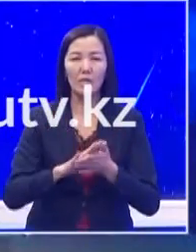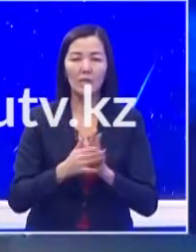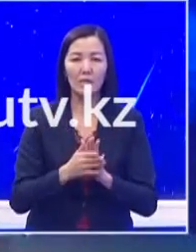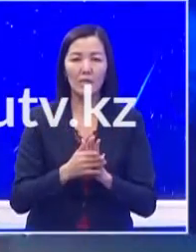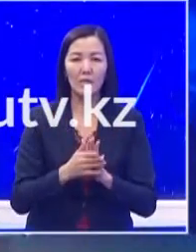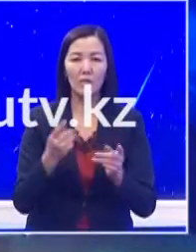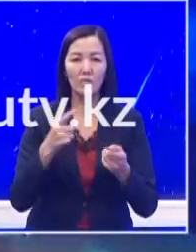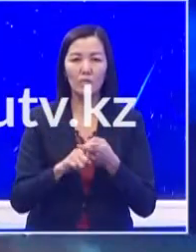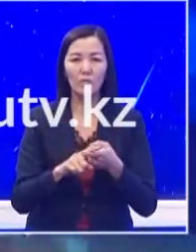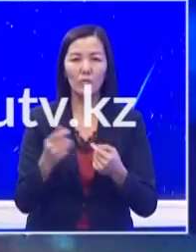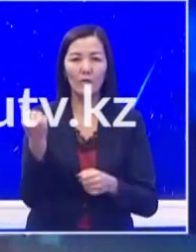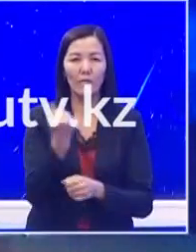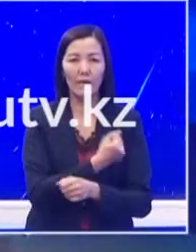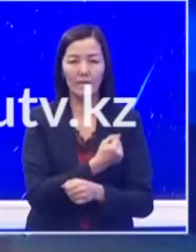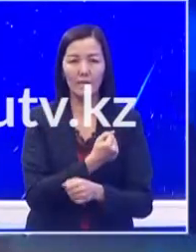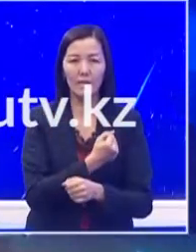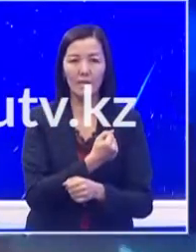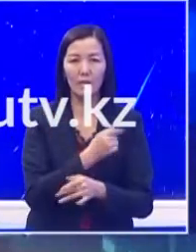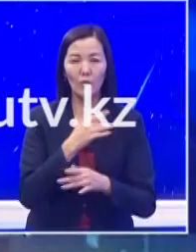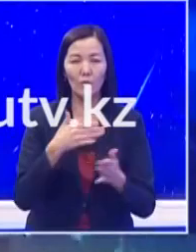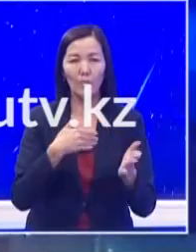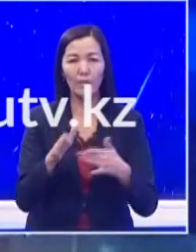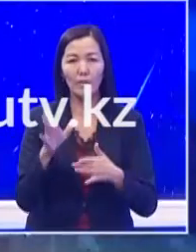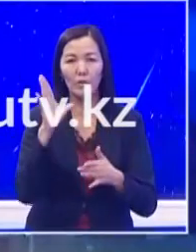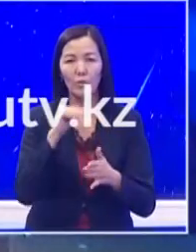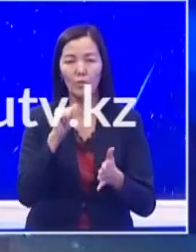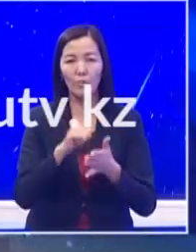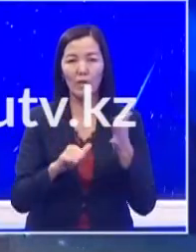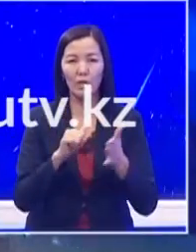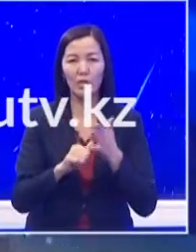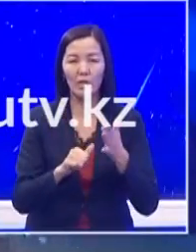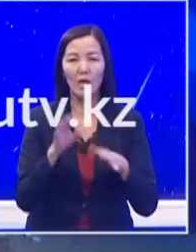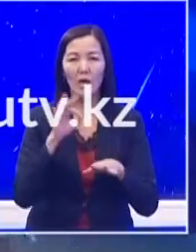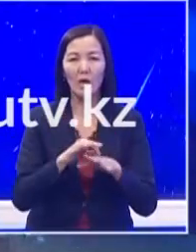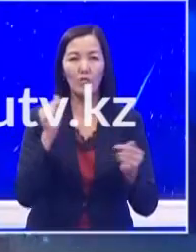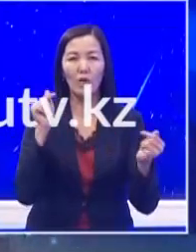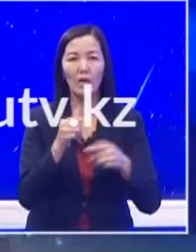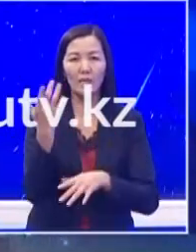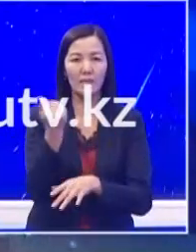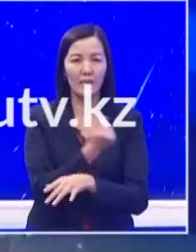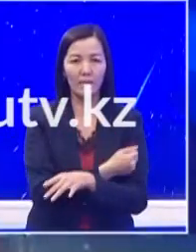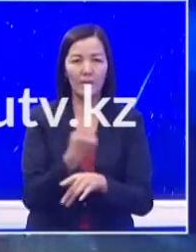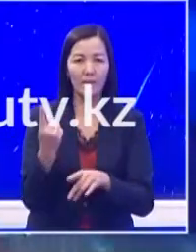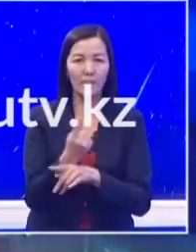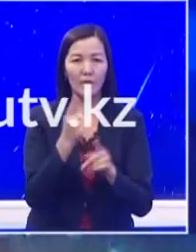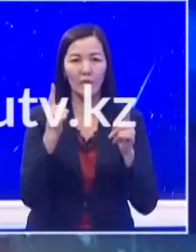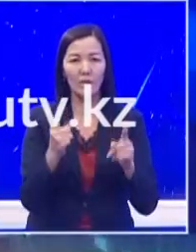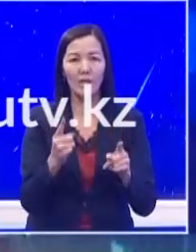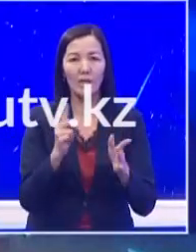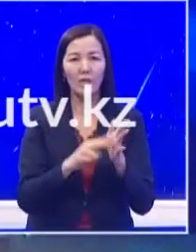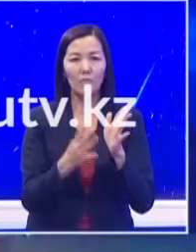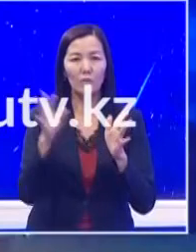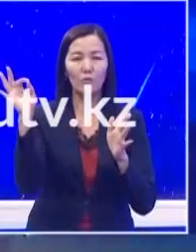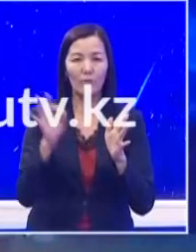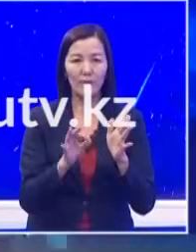тұрғындар вакцинадан көптеп бас тартуы себеп. Мәселен, өңірімізде індетке қарсы екпенің бірінші компонентін халықтың